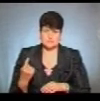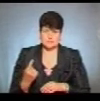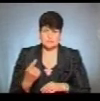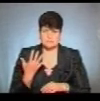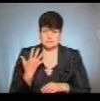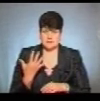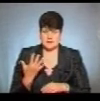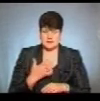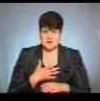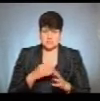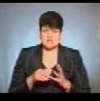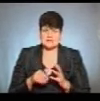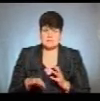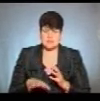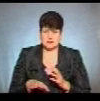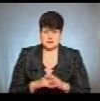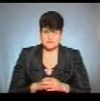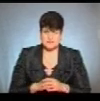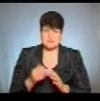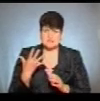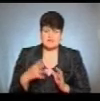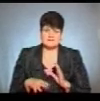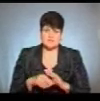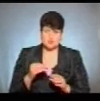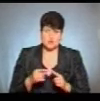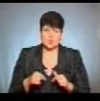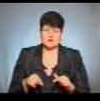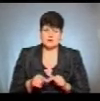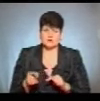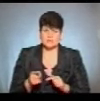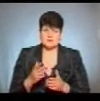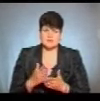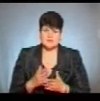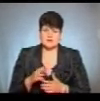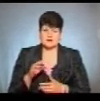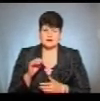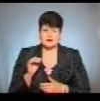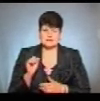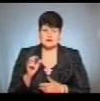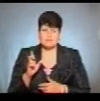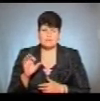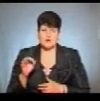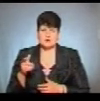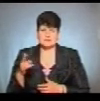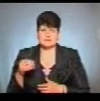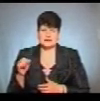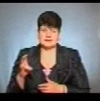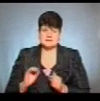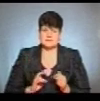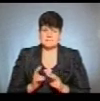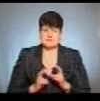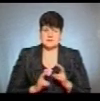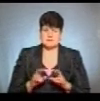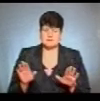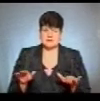п'ятеро наших земляків. На 5 виборчих округах Тернопільщини балотується Андрій Богданець, заступник генерального директора підприємства